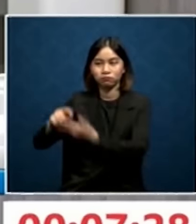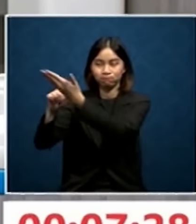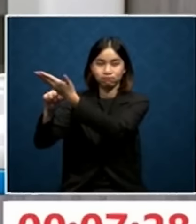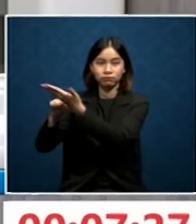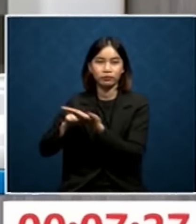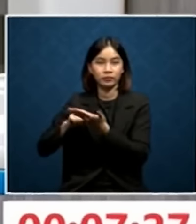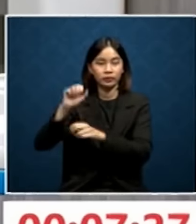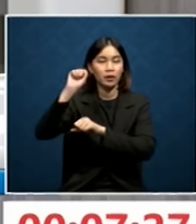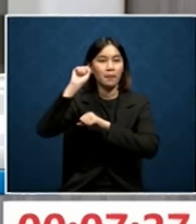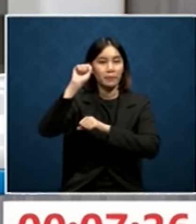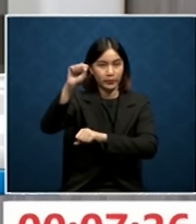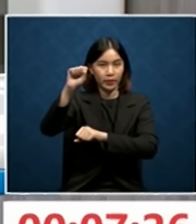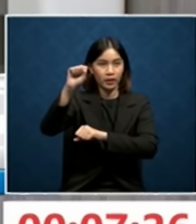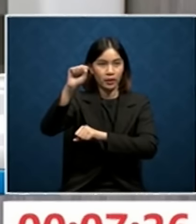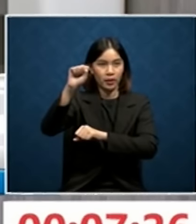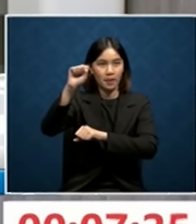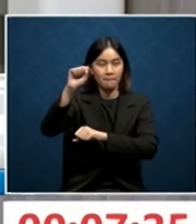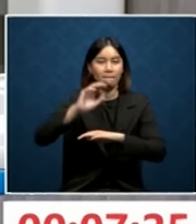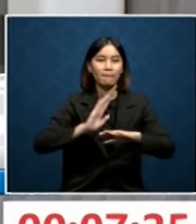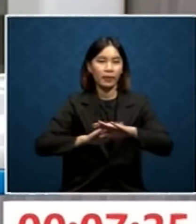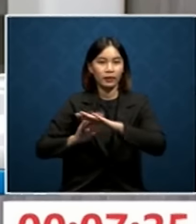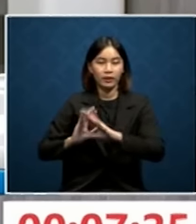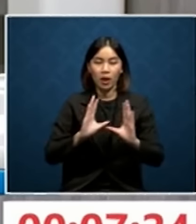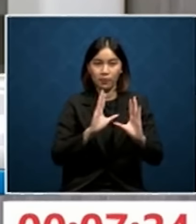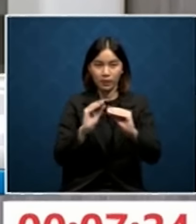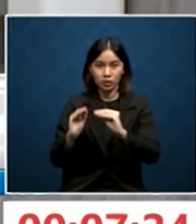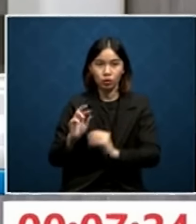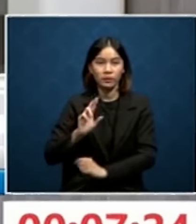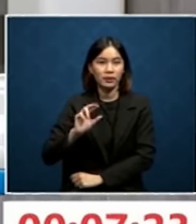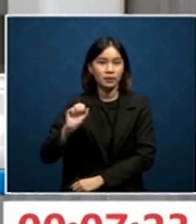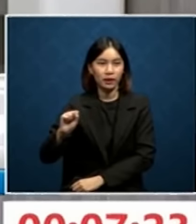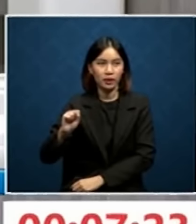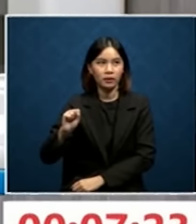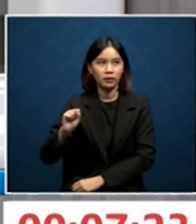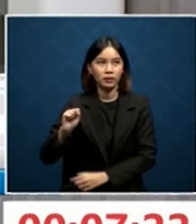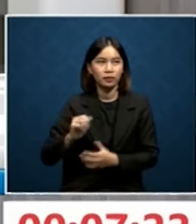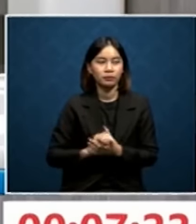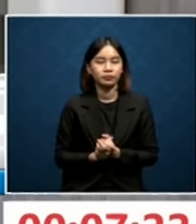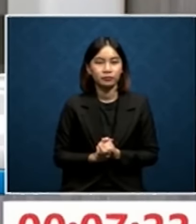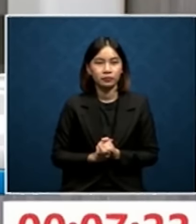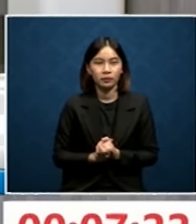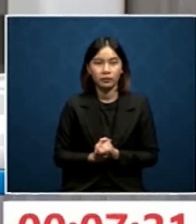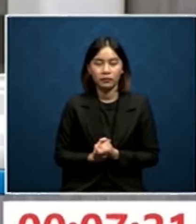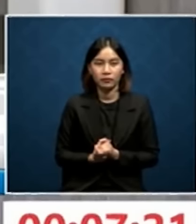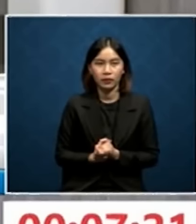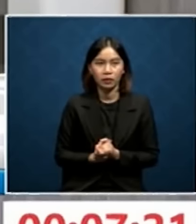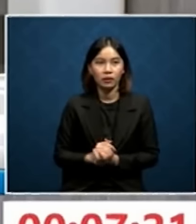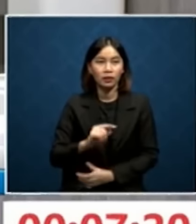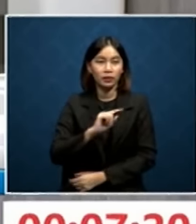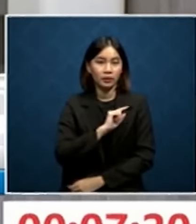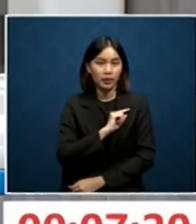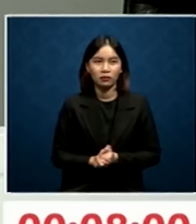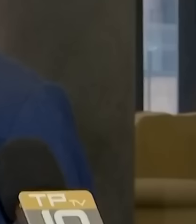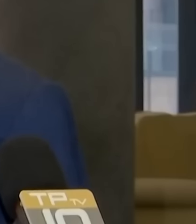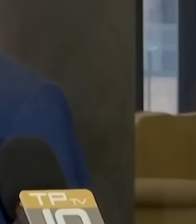เก็บหมดแล้วเออเกิดอะไรขึ้นก็ต้องย้อนกลับไปที่ผู้เสนอให้ตั้งค่ะสวสมชายแสวง